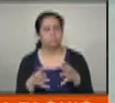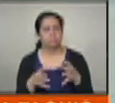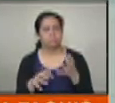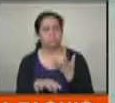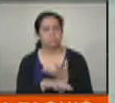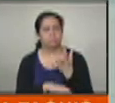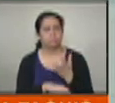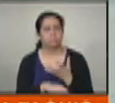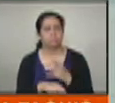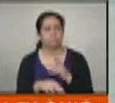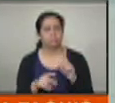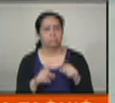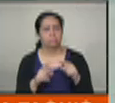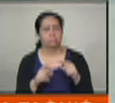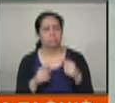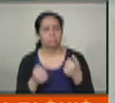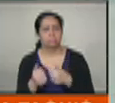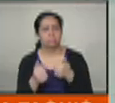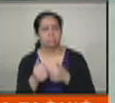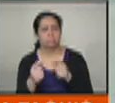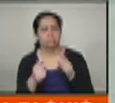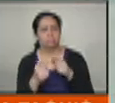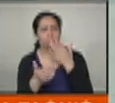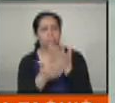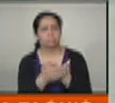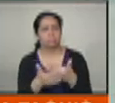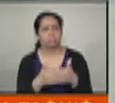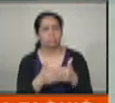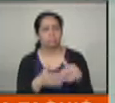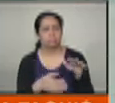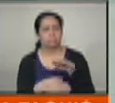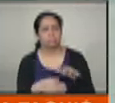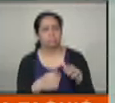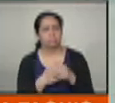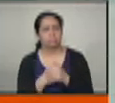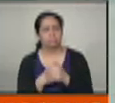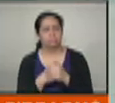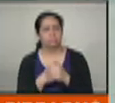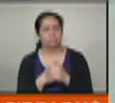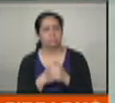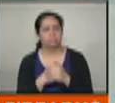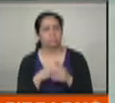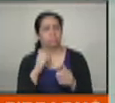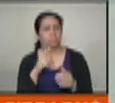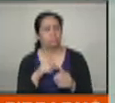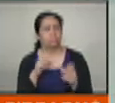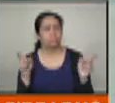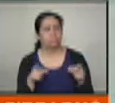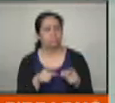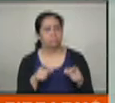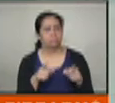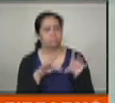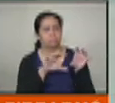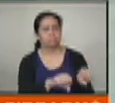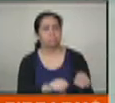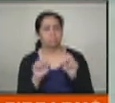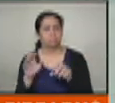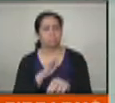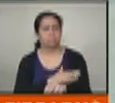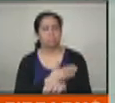nag-trip lang. Mga nagkaabulan hanggang sa makarating sa may malapit sa kanila. Okay, so... Tapos, bigla na lang daw po dinampot yung